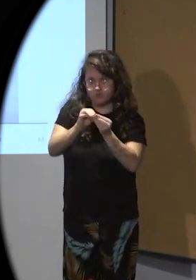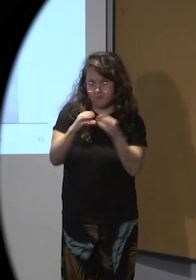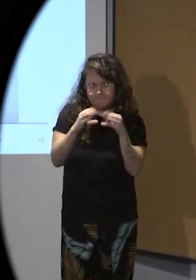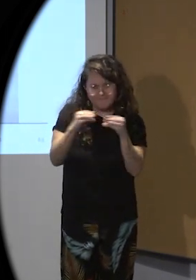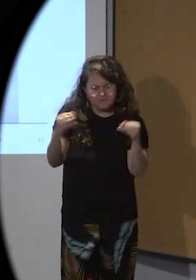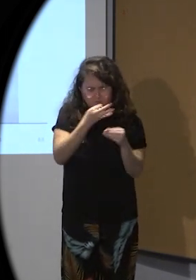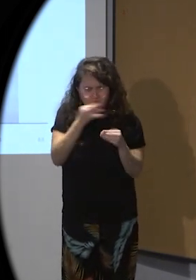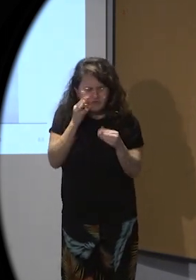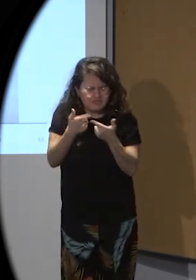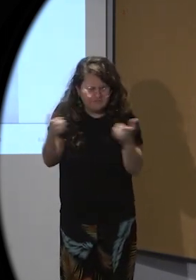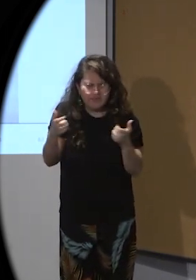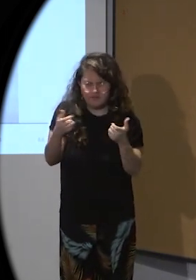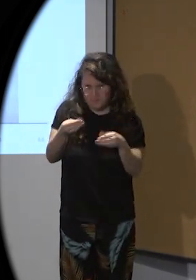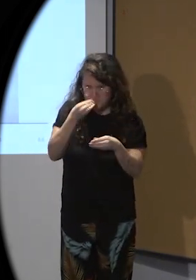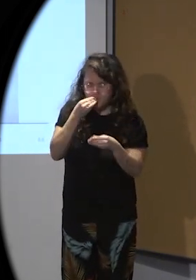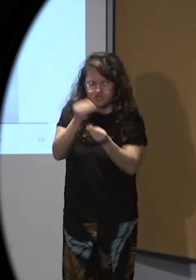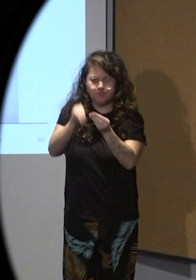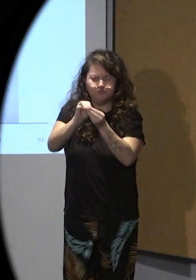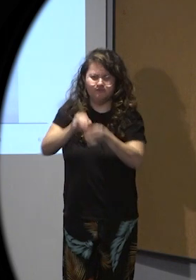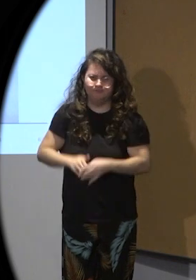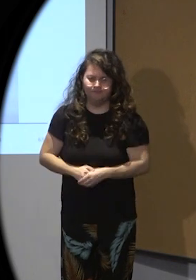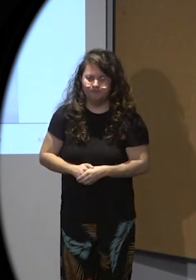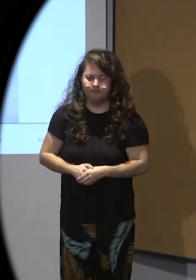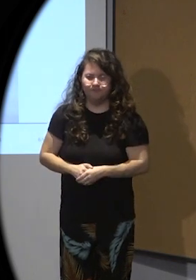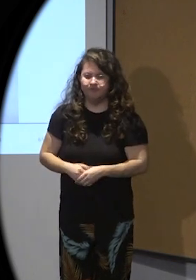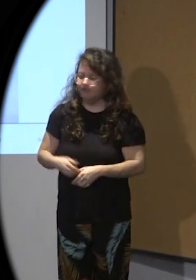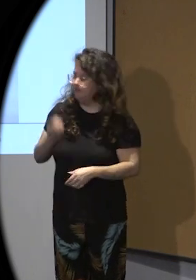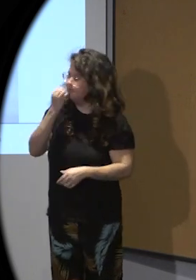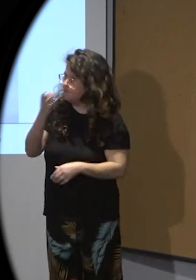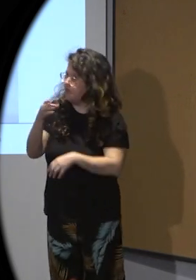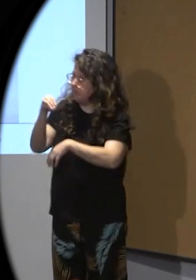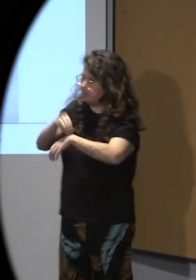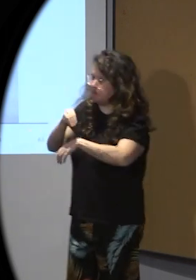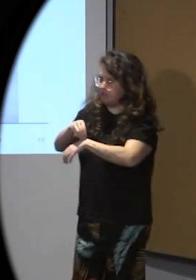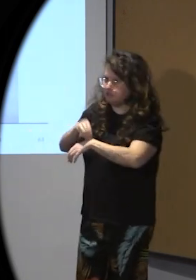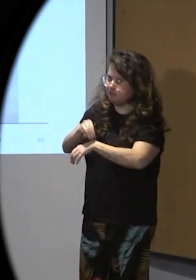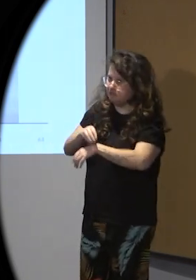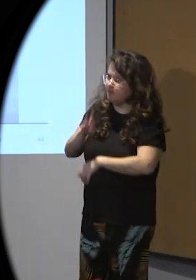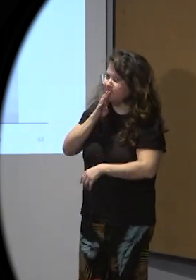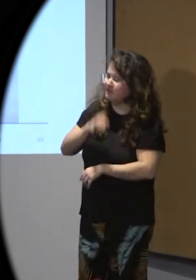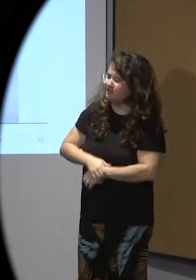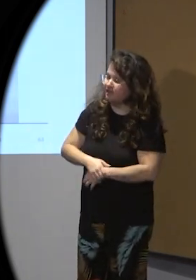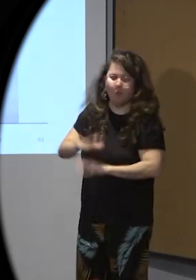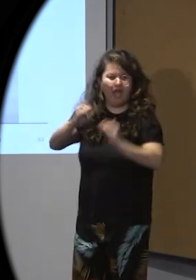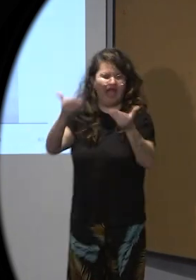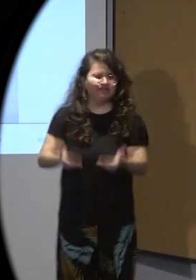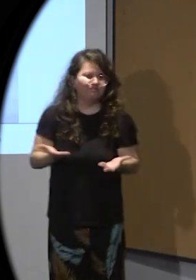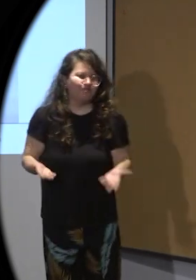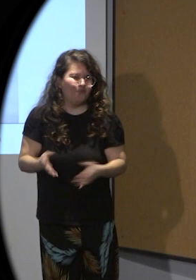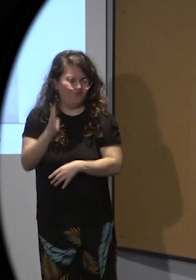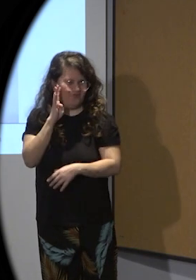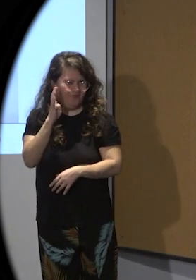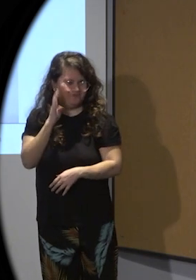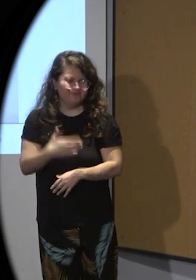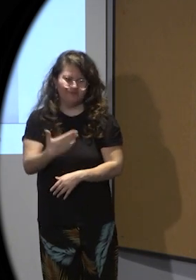Voilà. Ça, c'est bien ces conseils pratico-pratiques. On arrête là. On arrête là. Merci